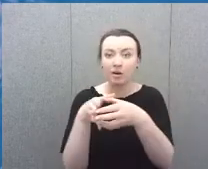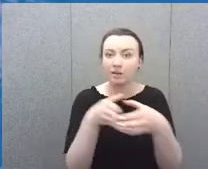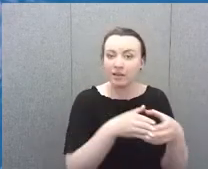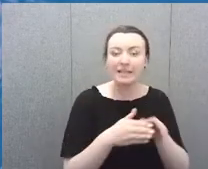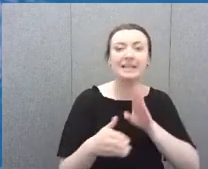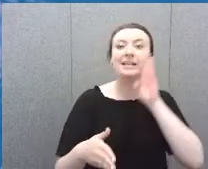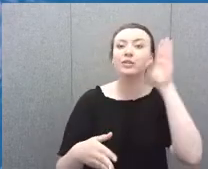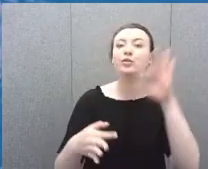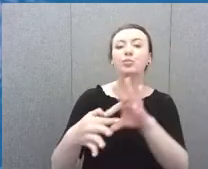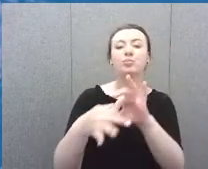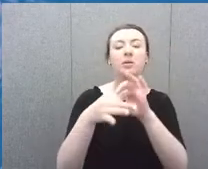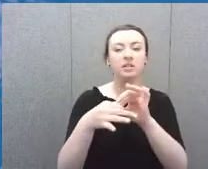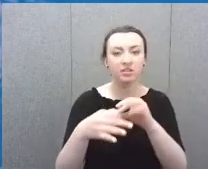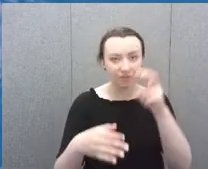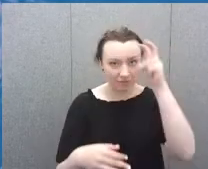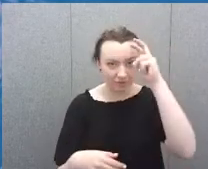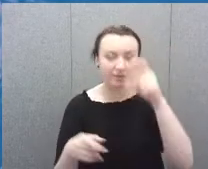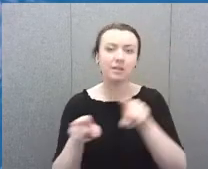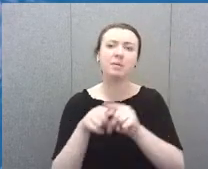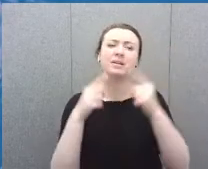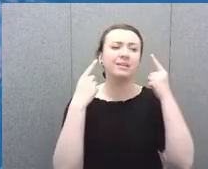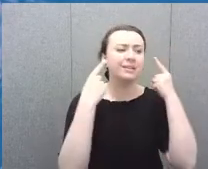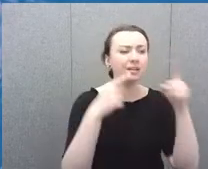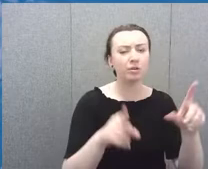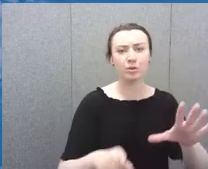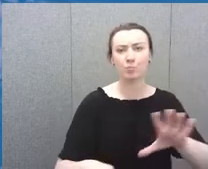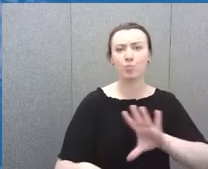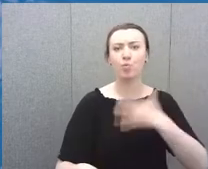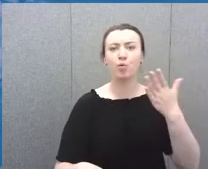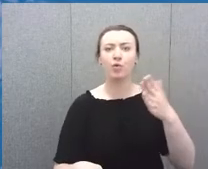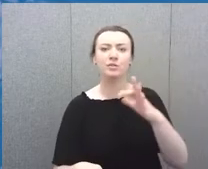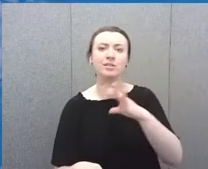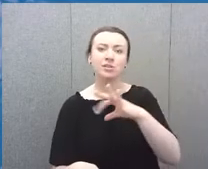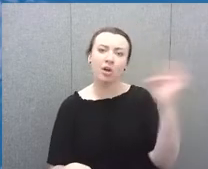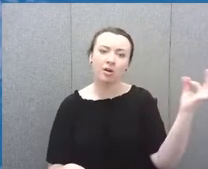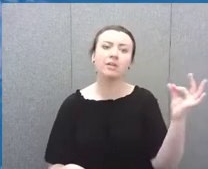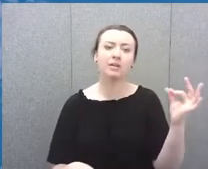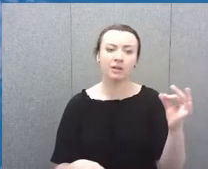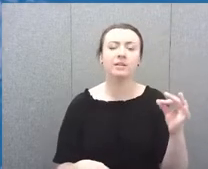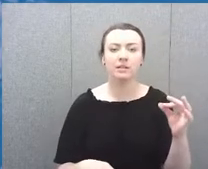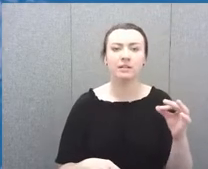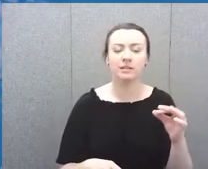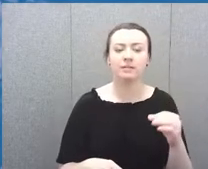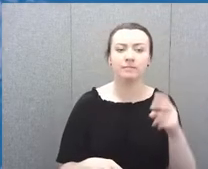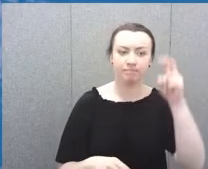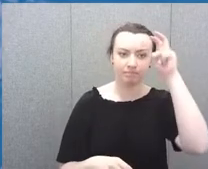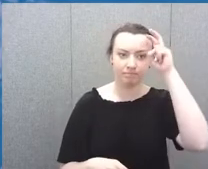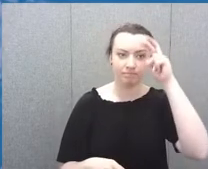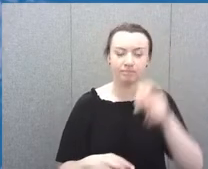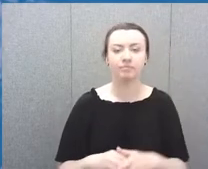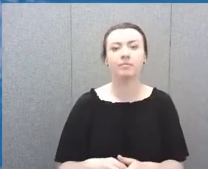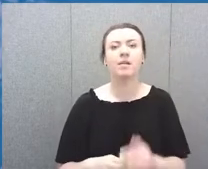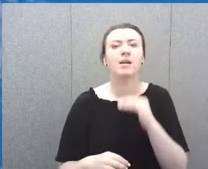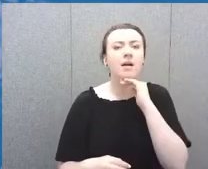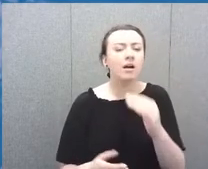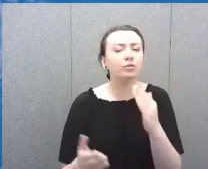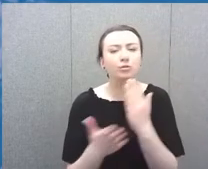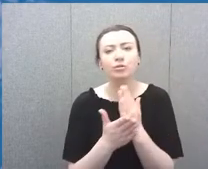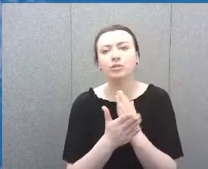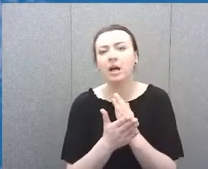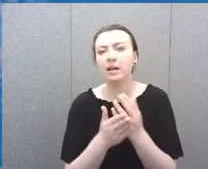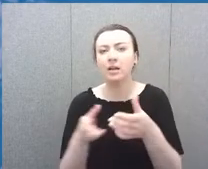очень активны, как и в других странах постсоветского пространства. Мы также знаем, что существуют и другие организации,